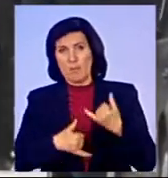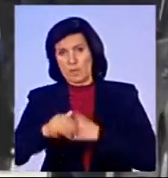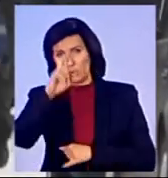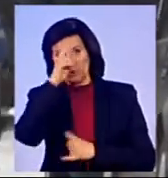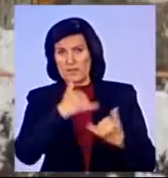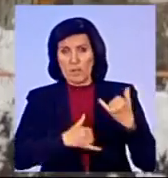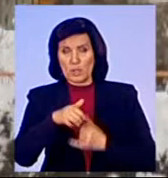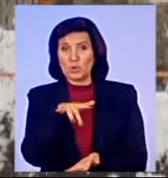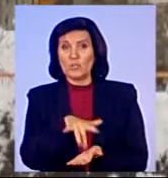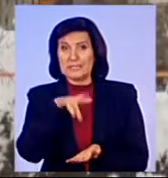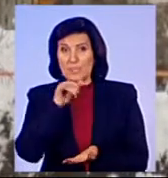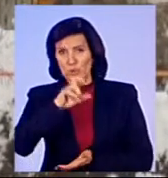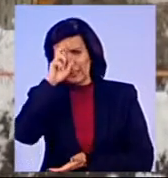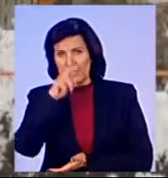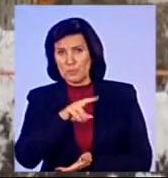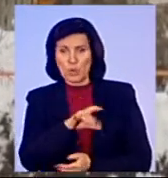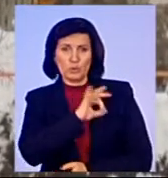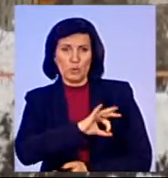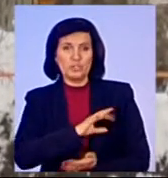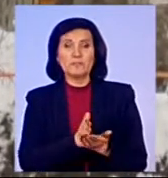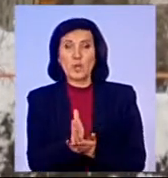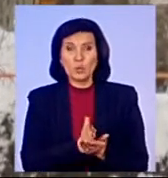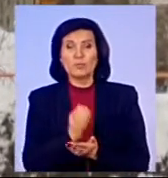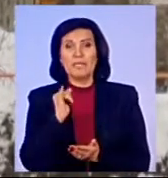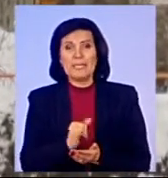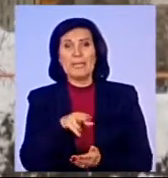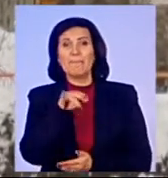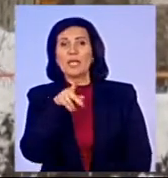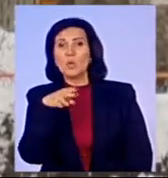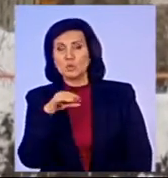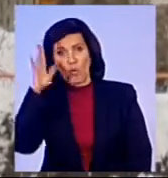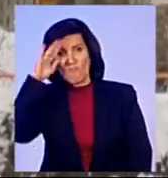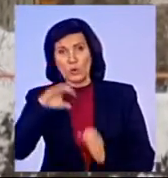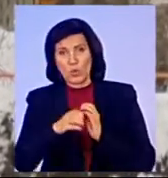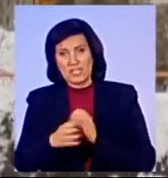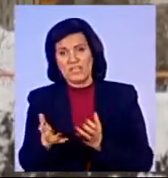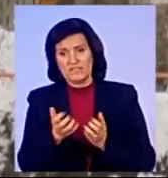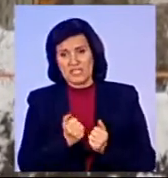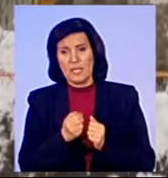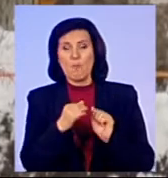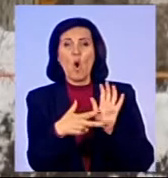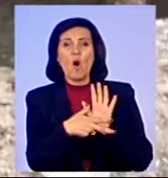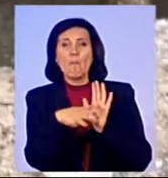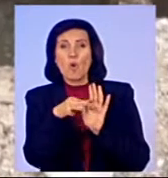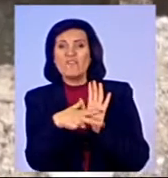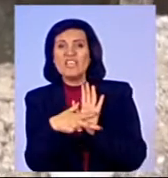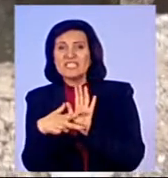Державного лабораторного центру, Держпродспоживслужби та Прилуцького водоканалу – взяли по 8 проб.